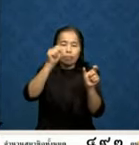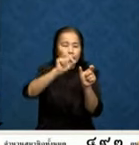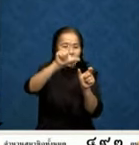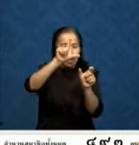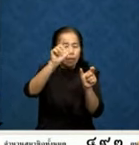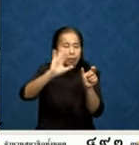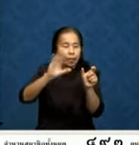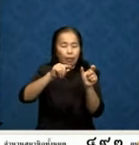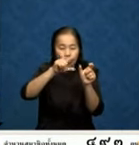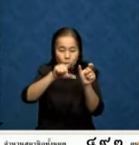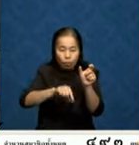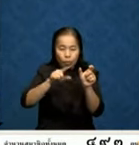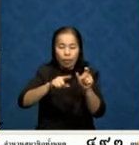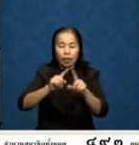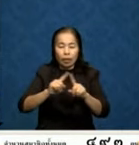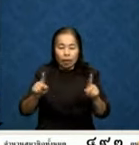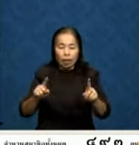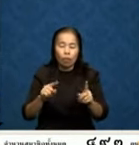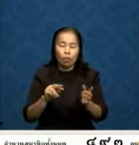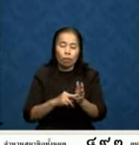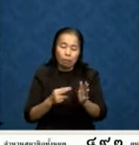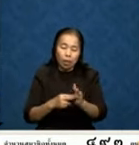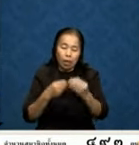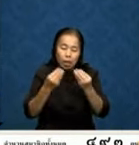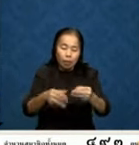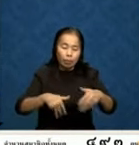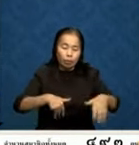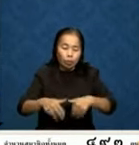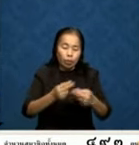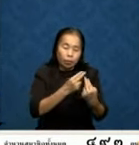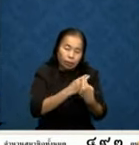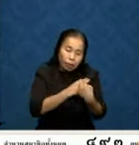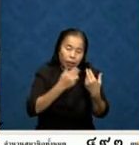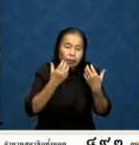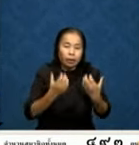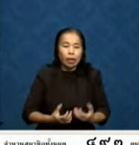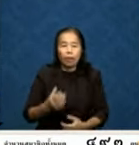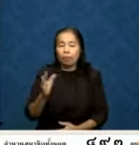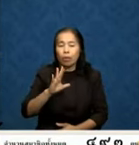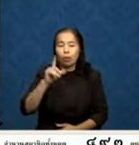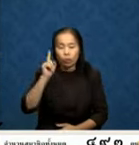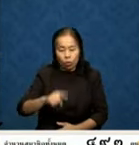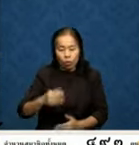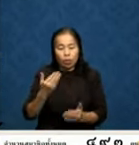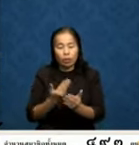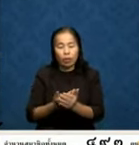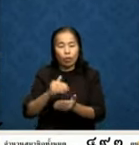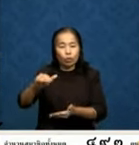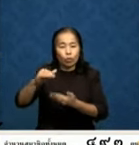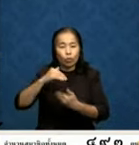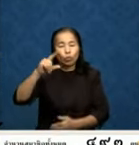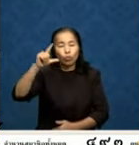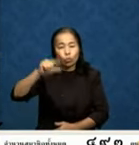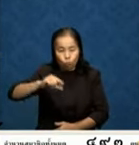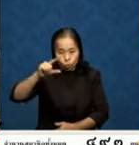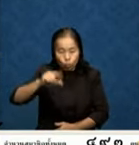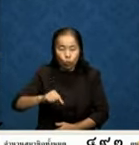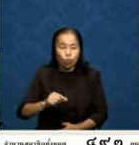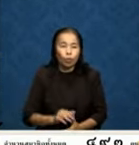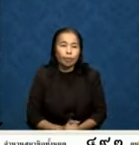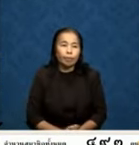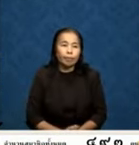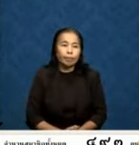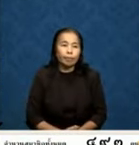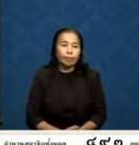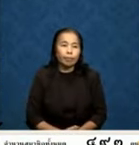พลิงที่ไม่เอาเปรียบพี่น้องประชาชนจะต้องเป็นเชื้อเพลิงที่มีราคาค่อนข้างจะถูกนะครับแล้วก็ไม่ก่อให้เกิดภาระกับพี่น้องประชาชนน